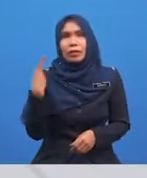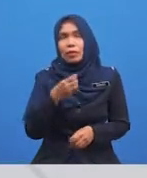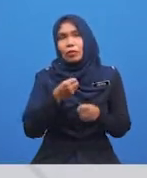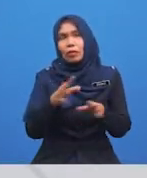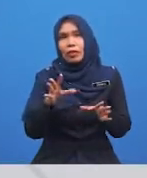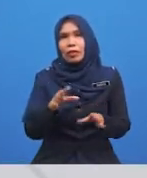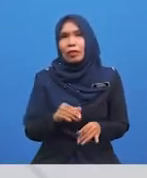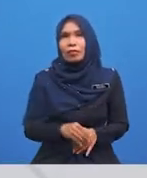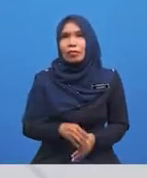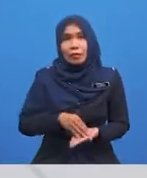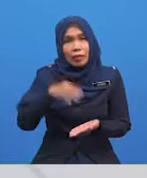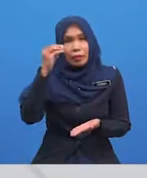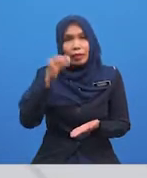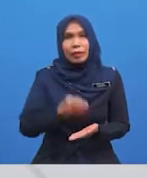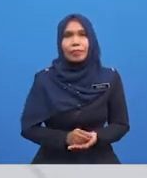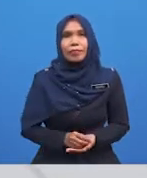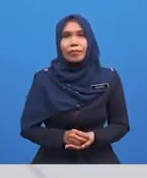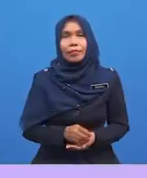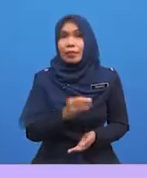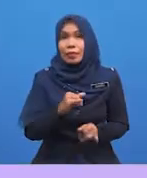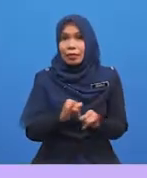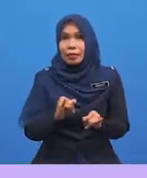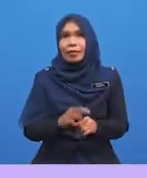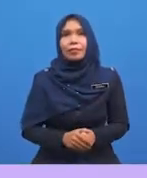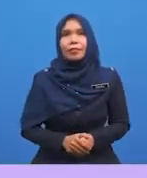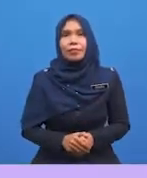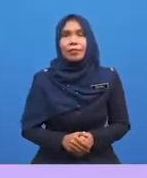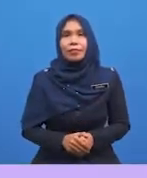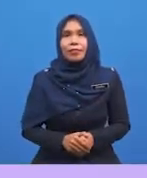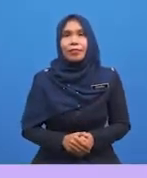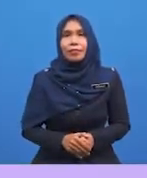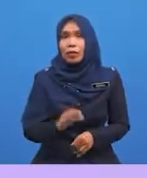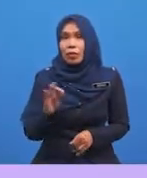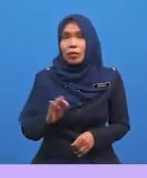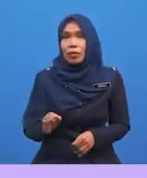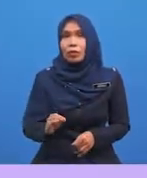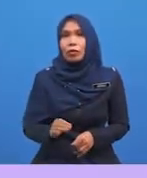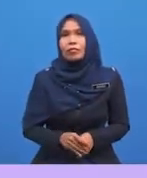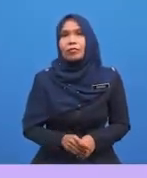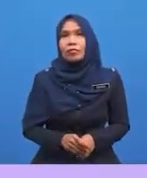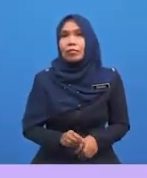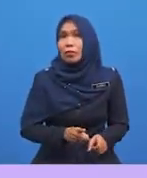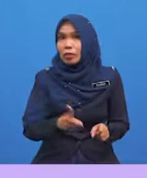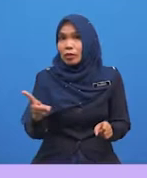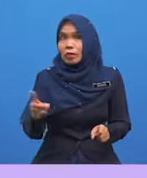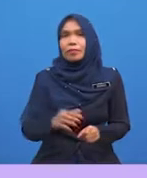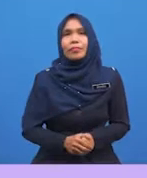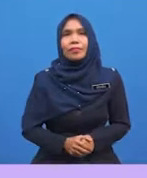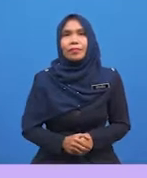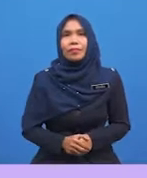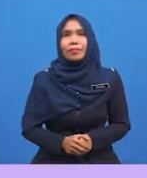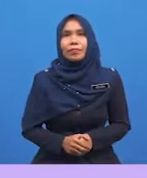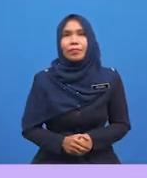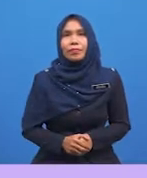ekonomi. Kita teruskan dengan faktor sosial. Faktor sosial dapat